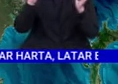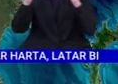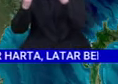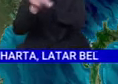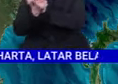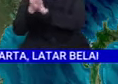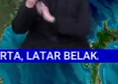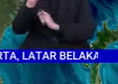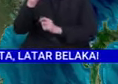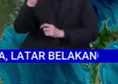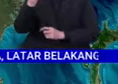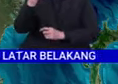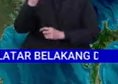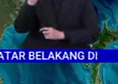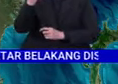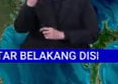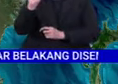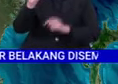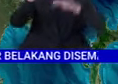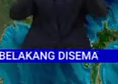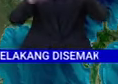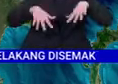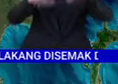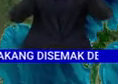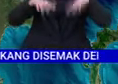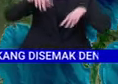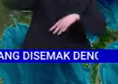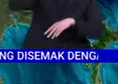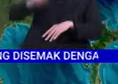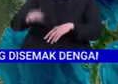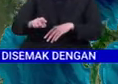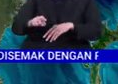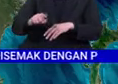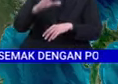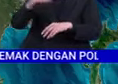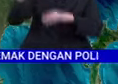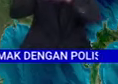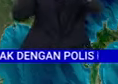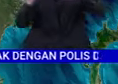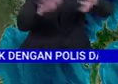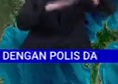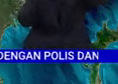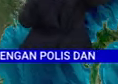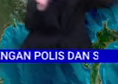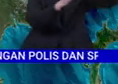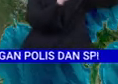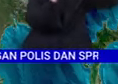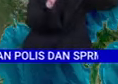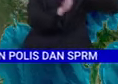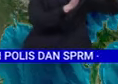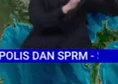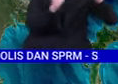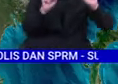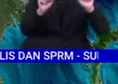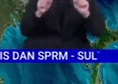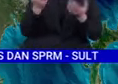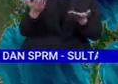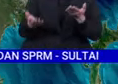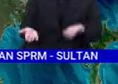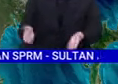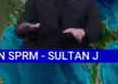ini kejadian drug petir beli datang bersama keadaan hujan lebat dan juga angin kencang yang boleh meningkatkan potensi